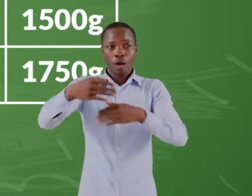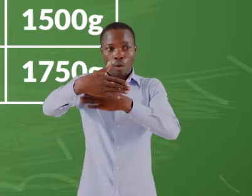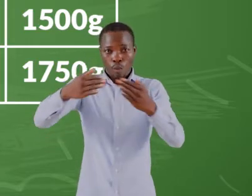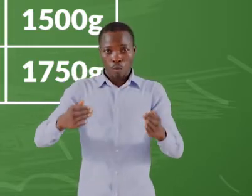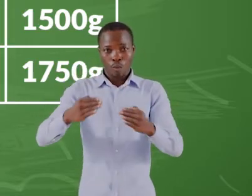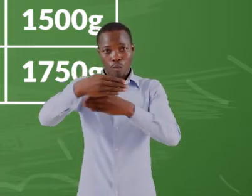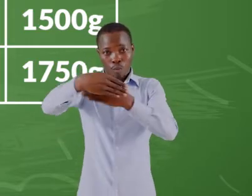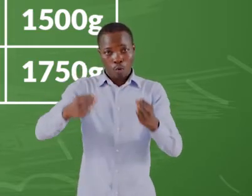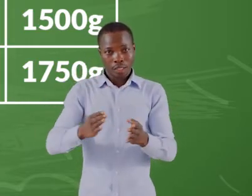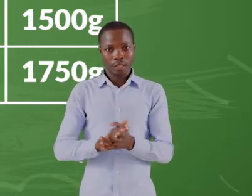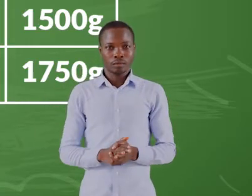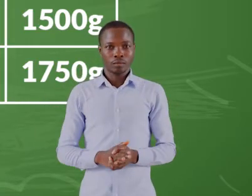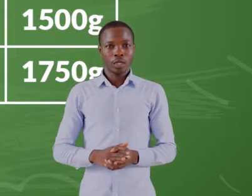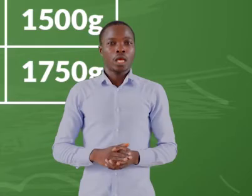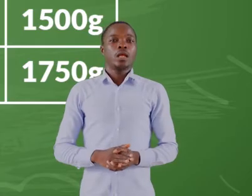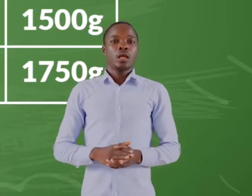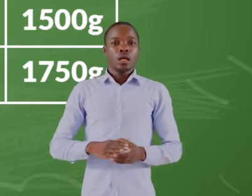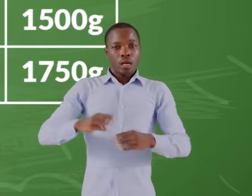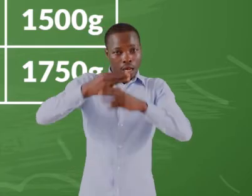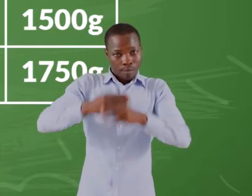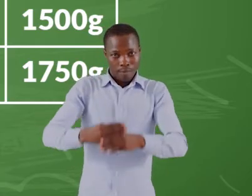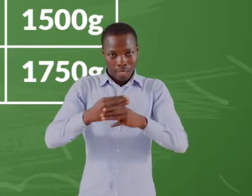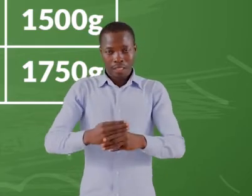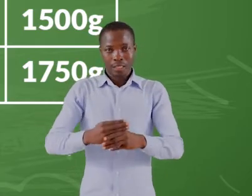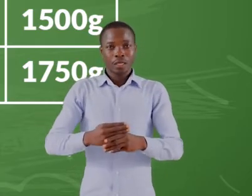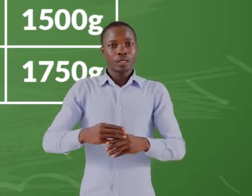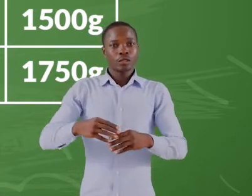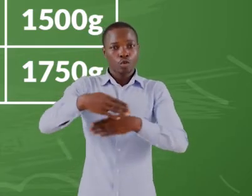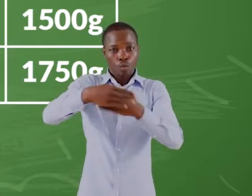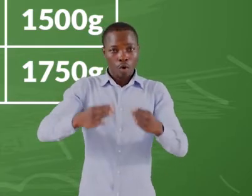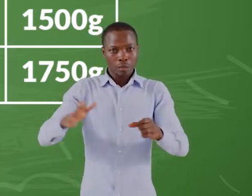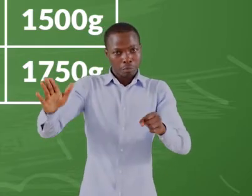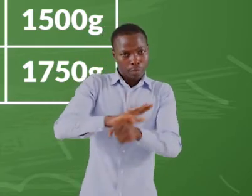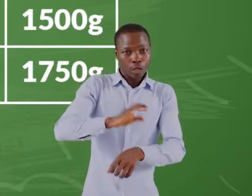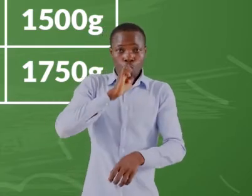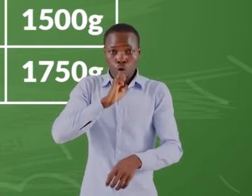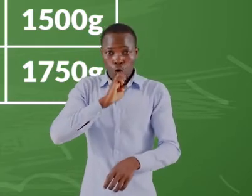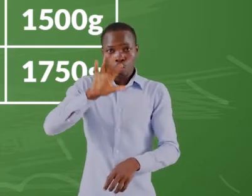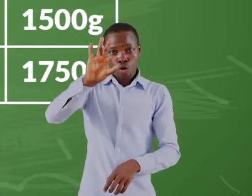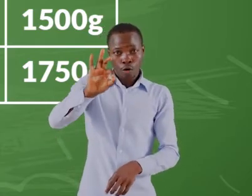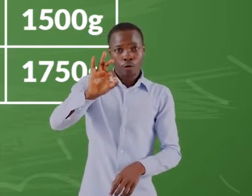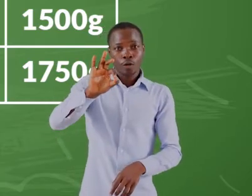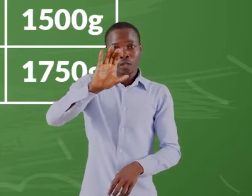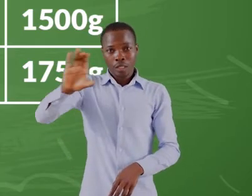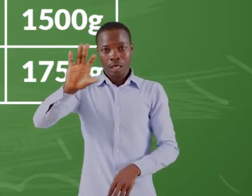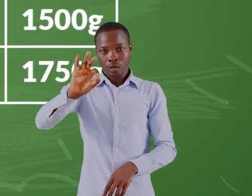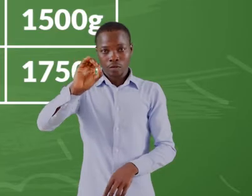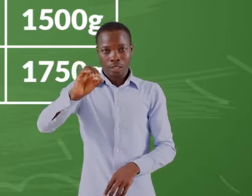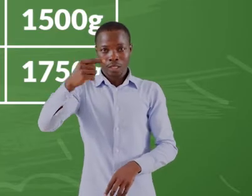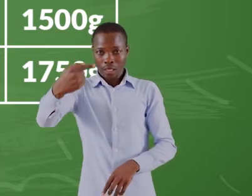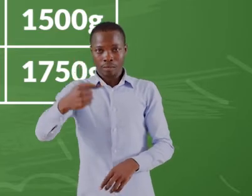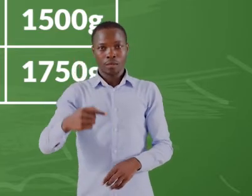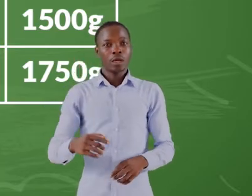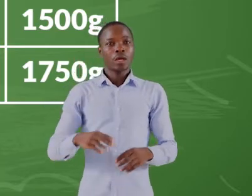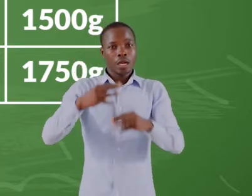boîte. La masse de boîte pleine d'eau, 990 grammes.